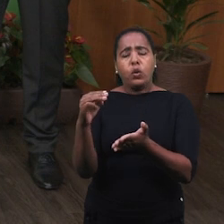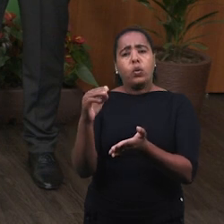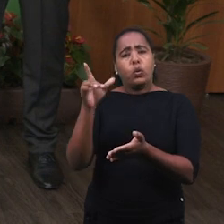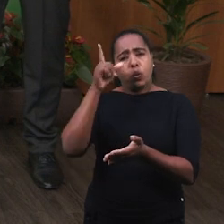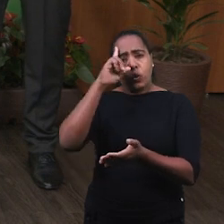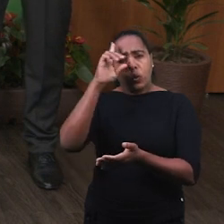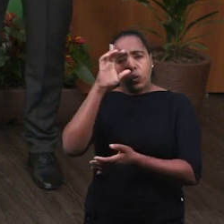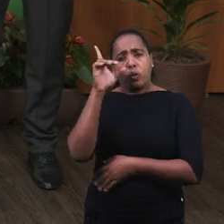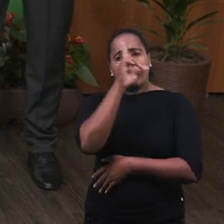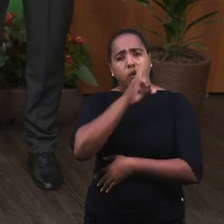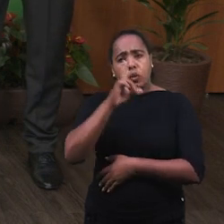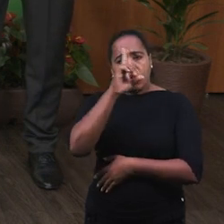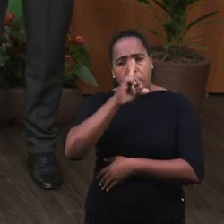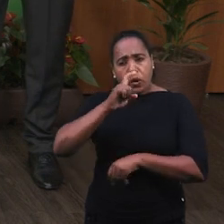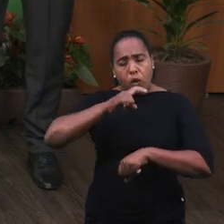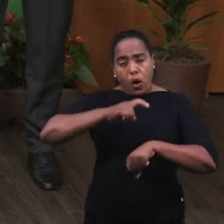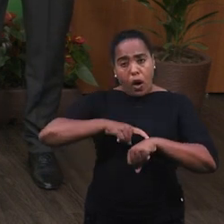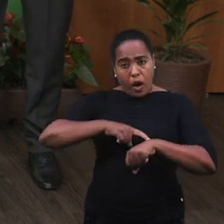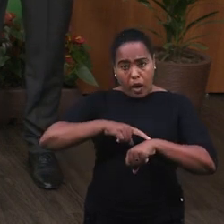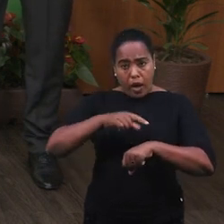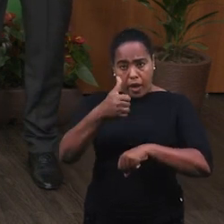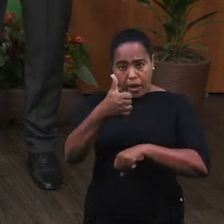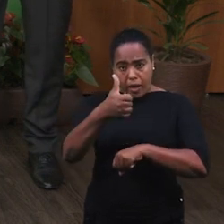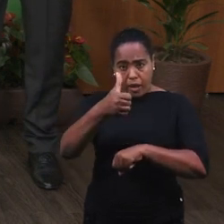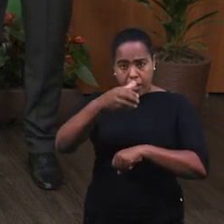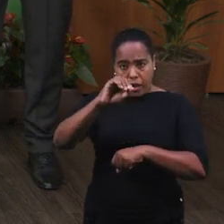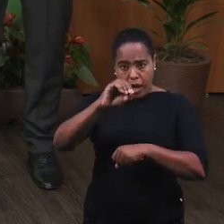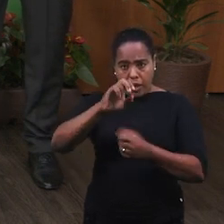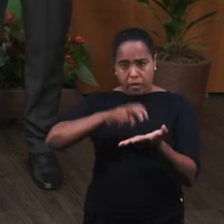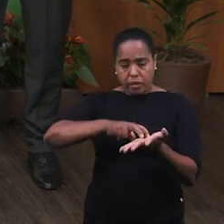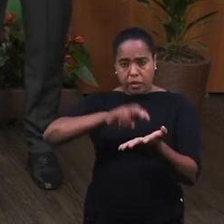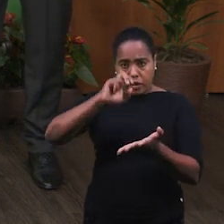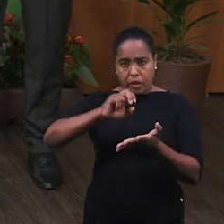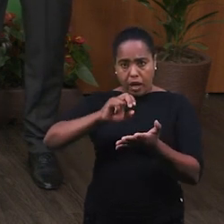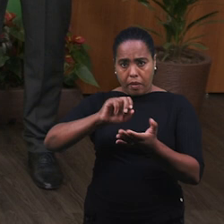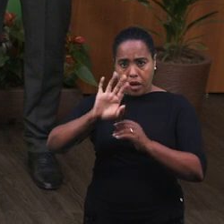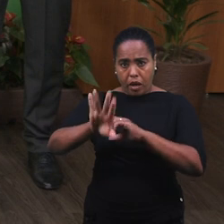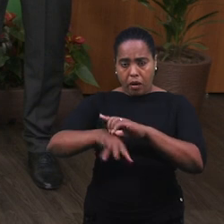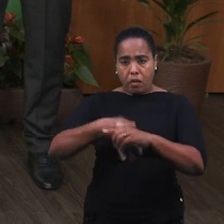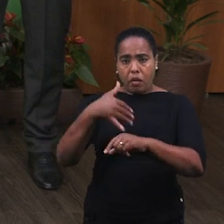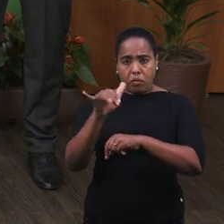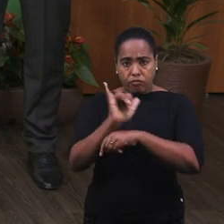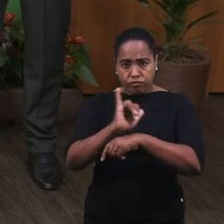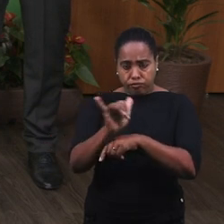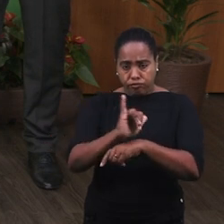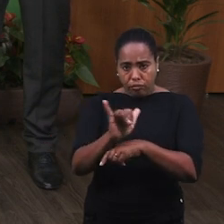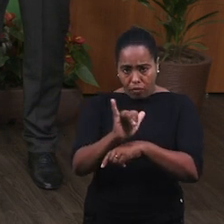les dimanches à 10h du matin dans notre canal YouTube.